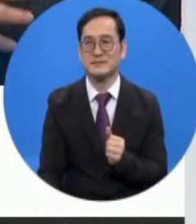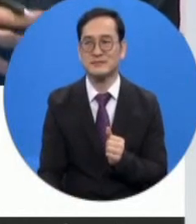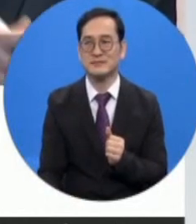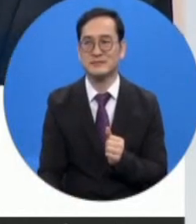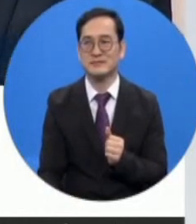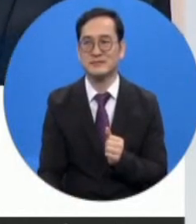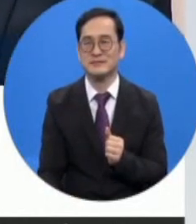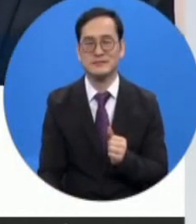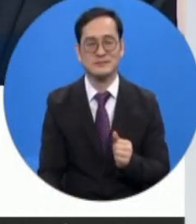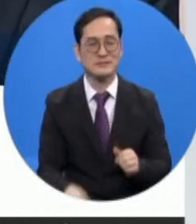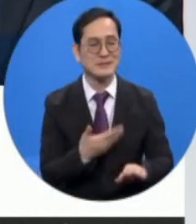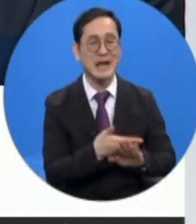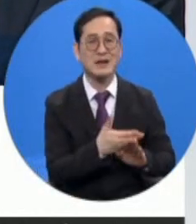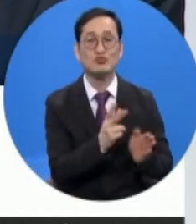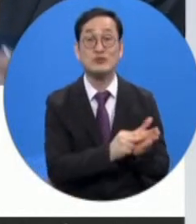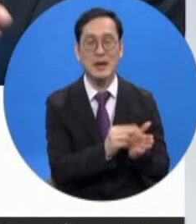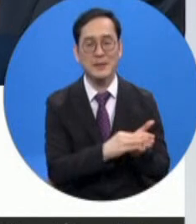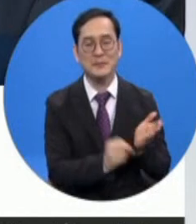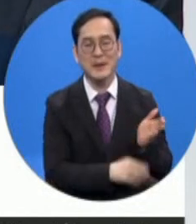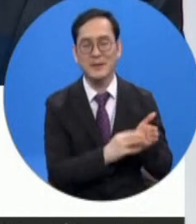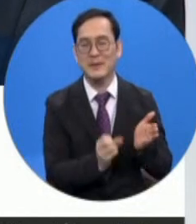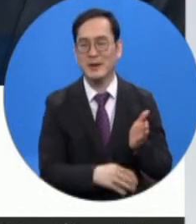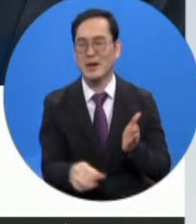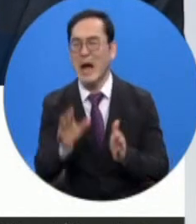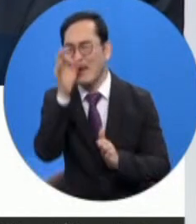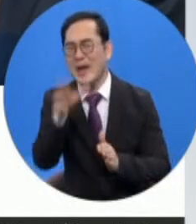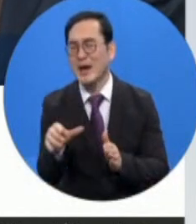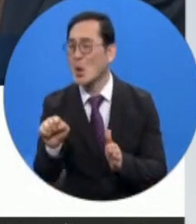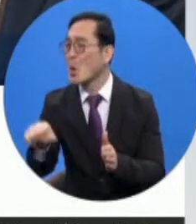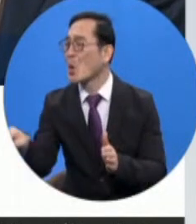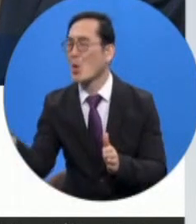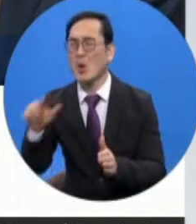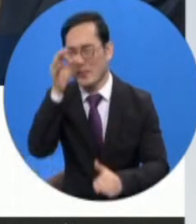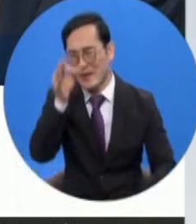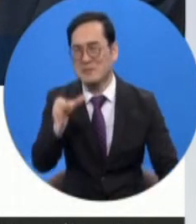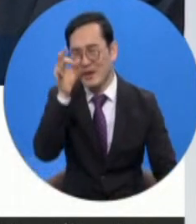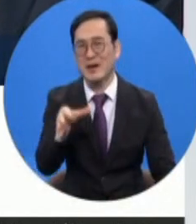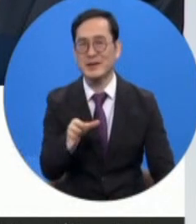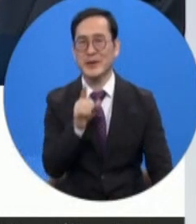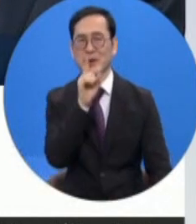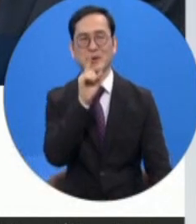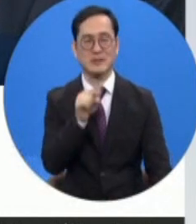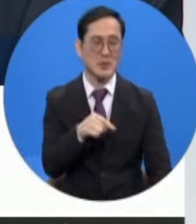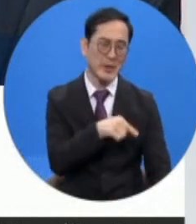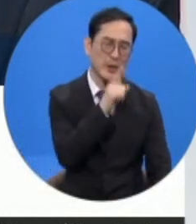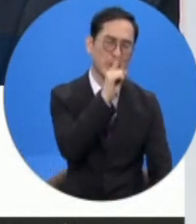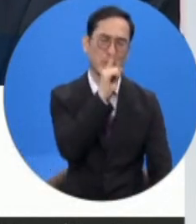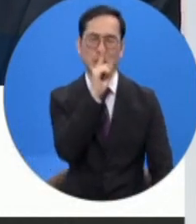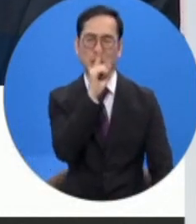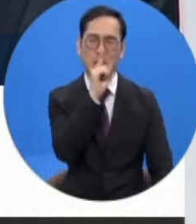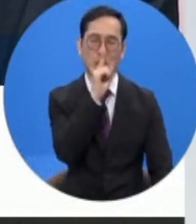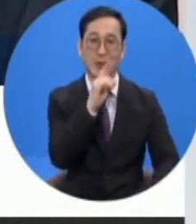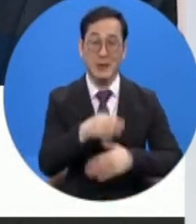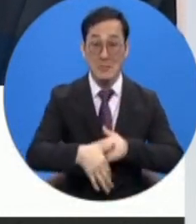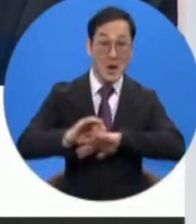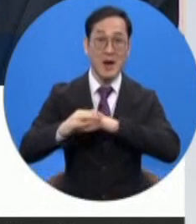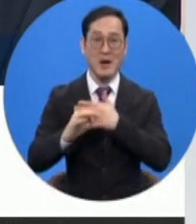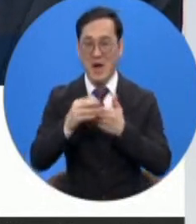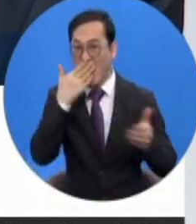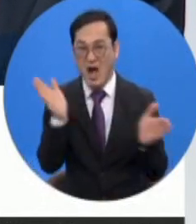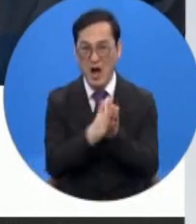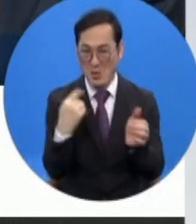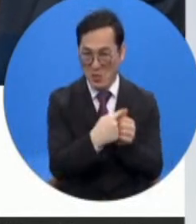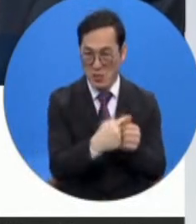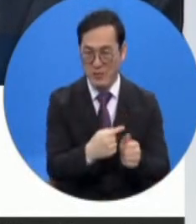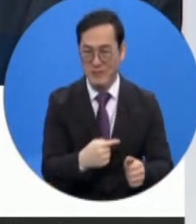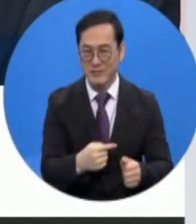큰 문매를 맞게 되는 거죠. 그런 만큼 이걸 어차피 지금 뭐 국민의힘도 고발을 했고 경찰 수사가 불가피합니다. 그럼 경찰 수사를